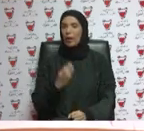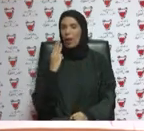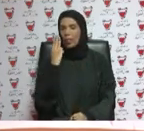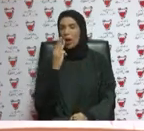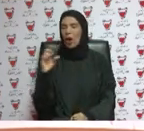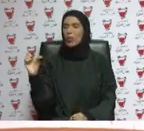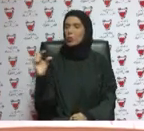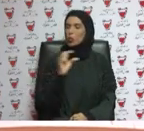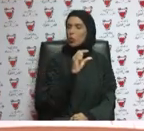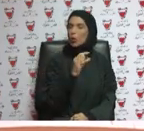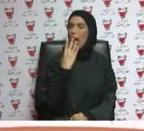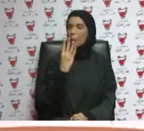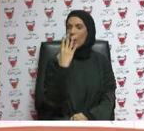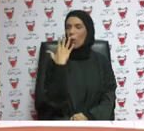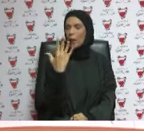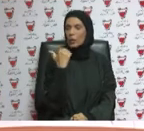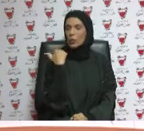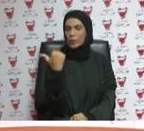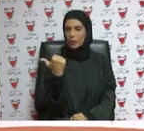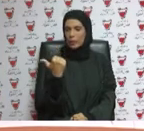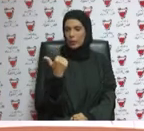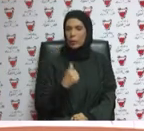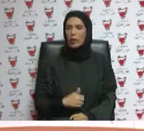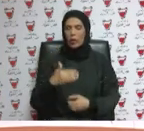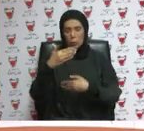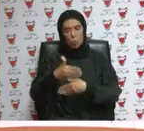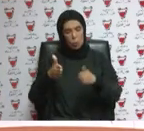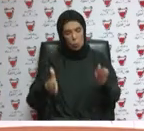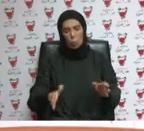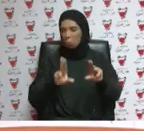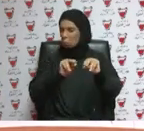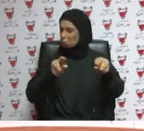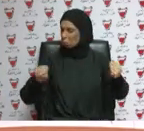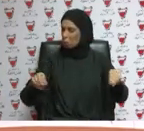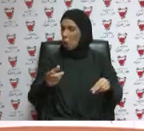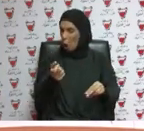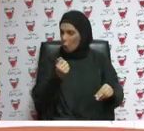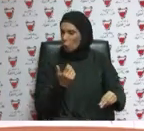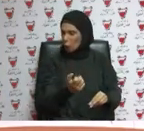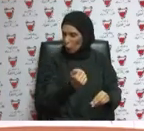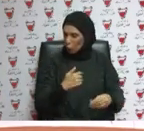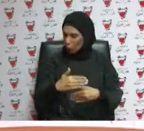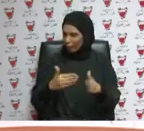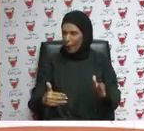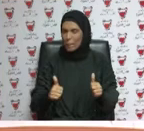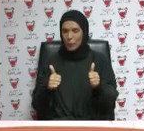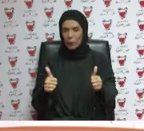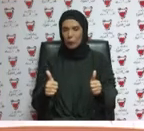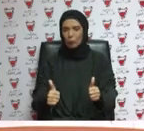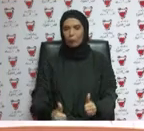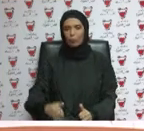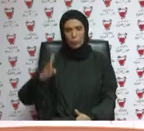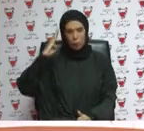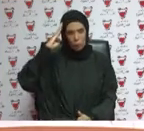3 شهور للمواطنين البحرينيين من هذا الصندوق أيضا. معالي الرئيس نشكر